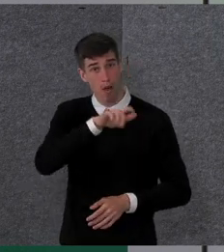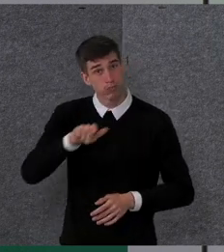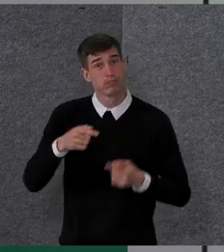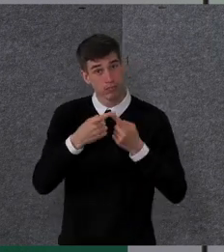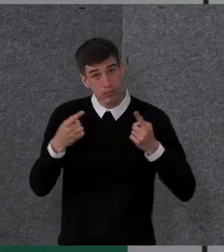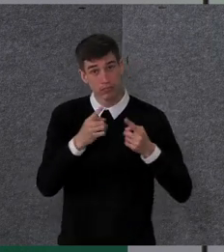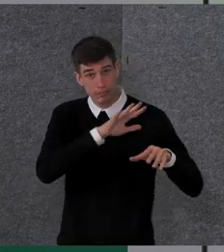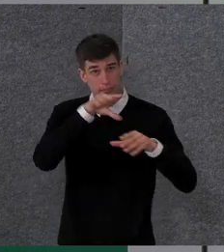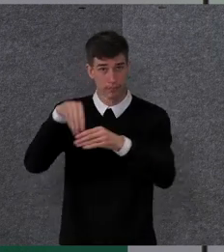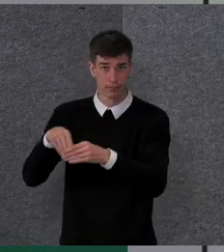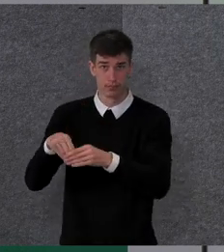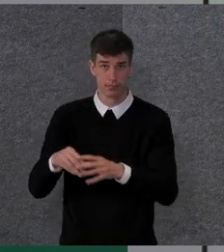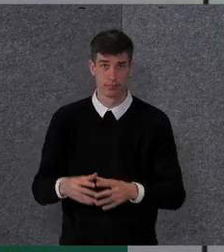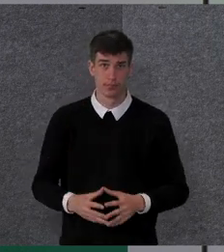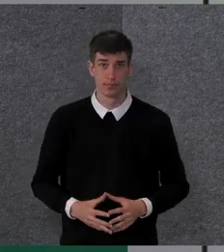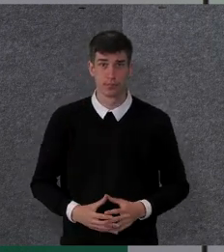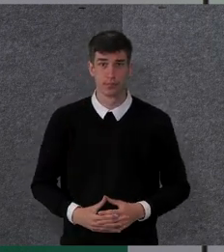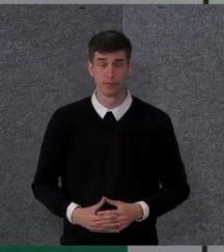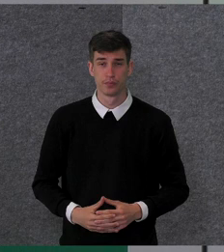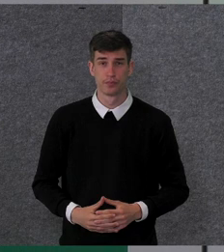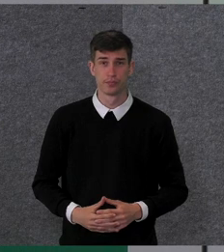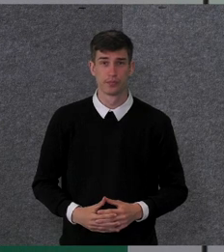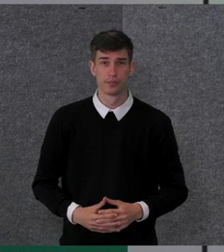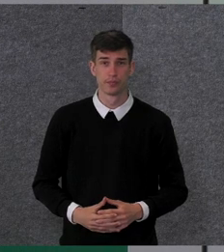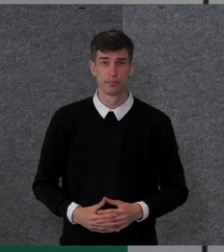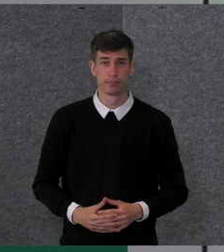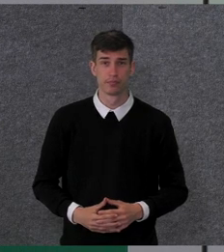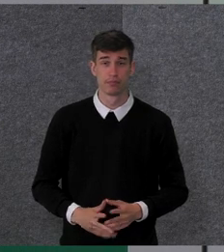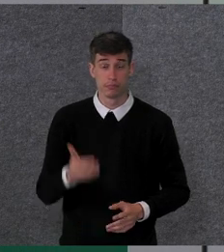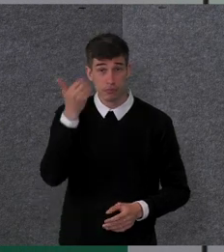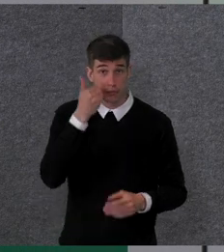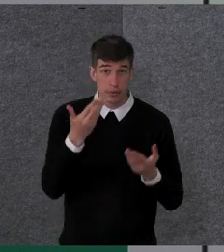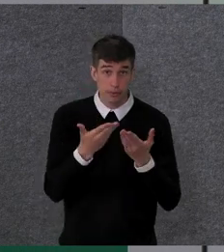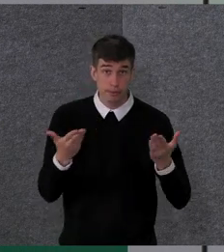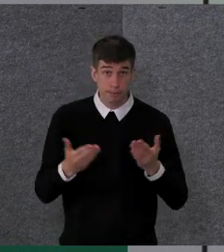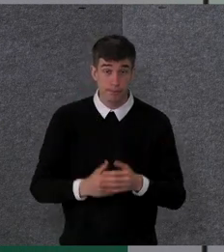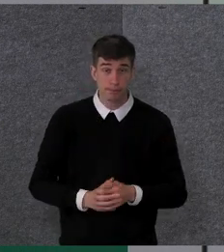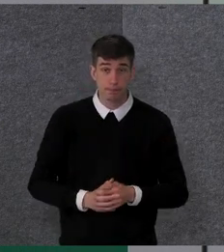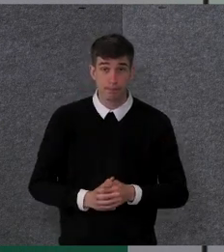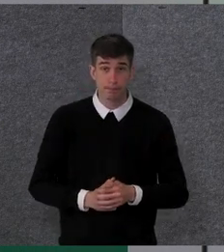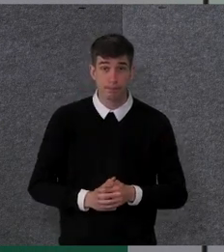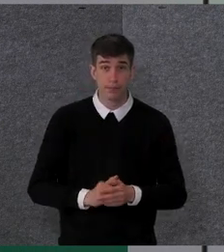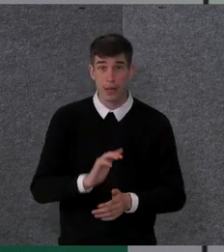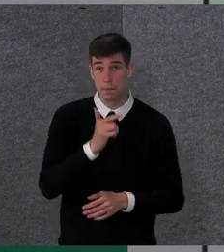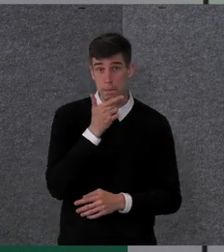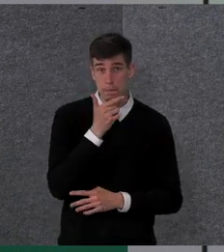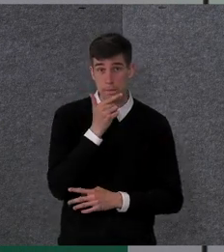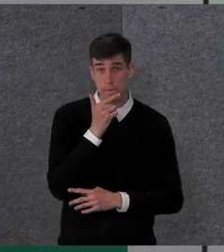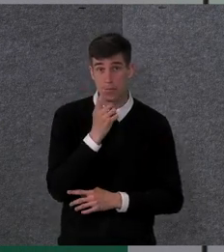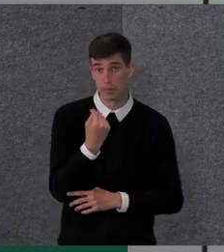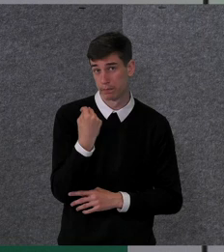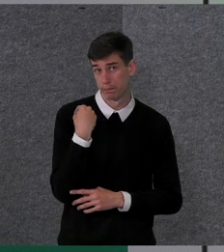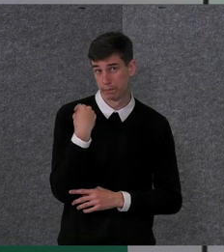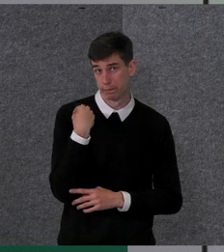Bundestag. Und, liebe Freundinnen und Freunde, Diesen Mittwoch jährte sich der Beginn